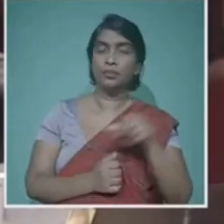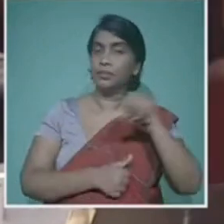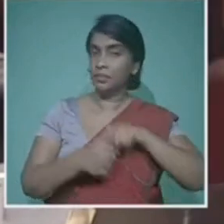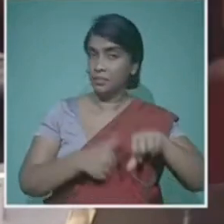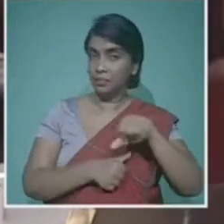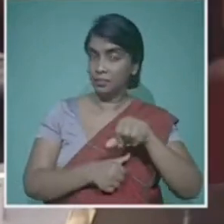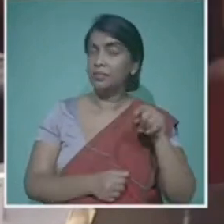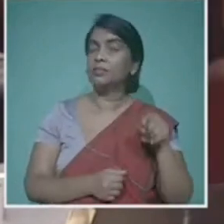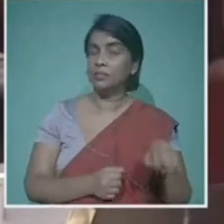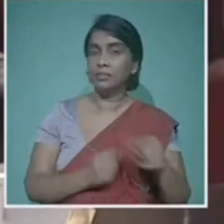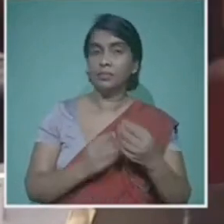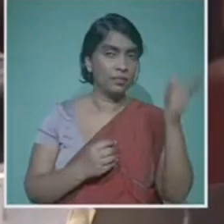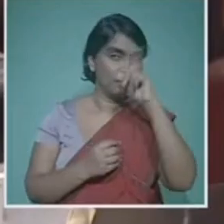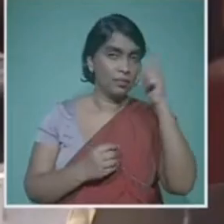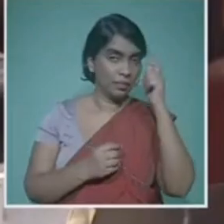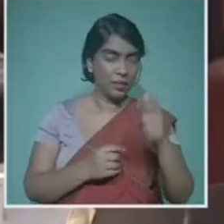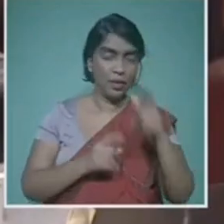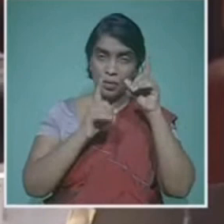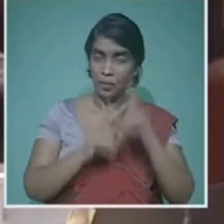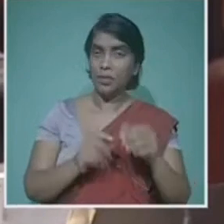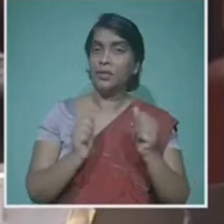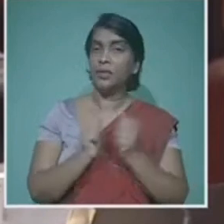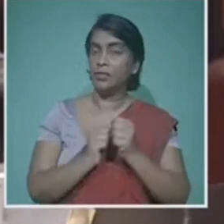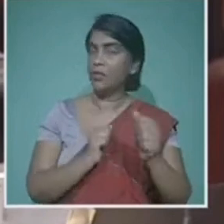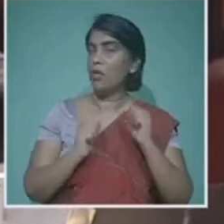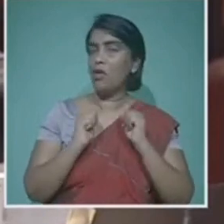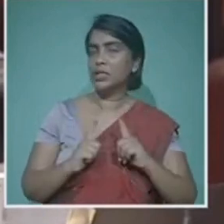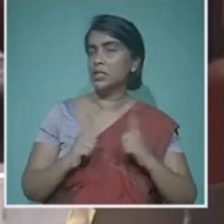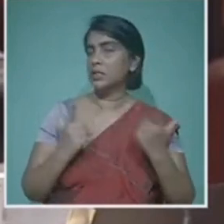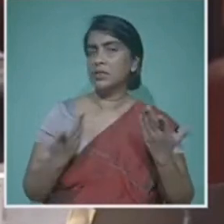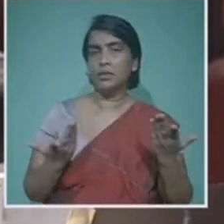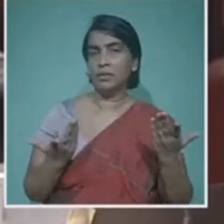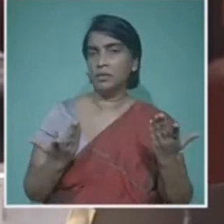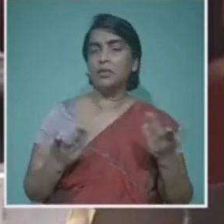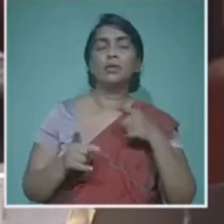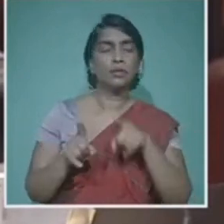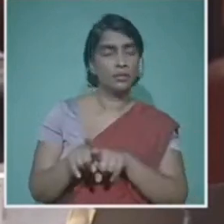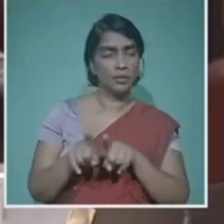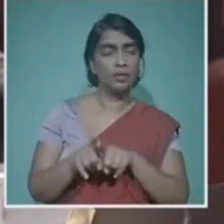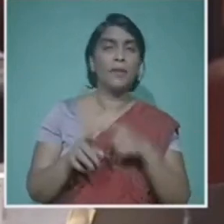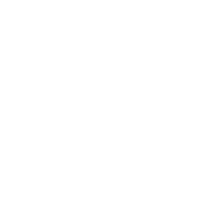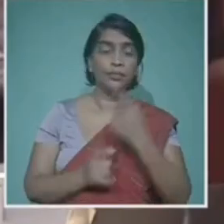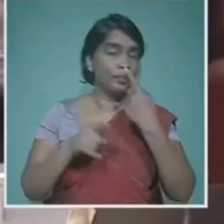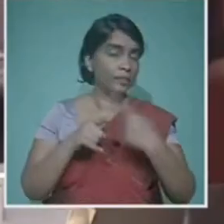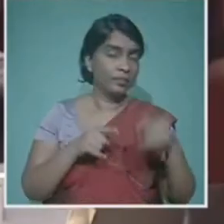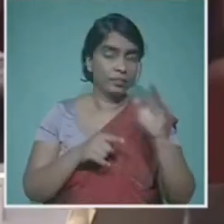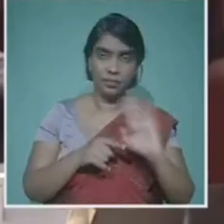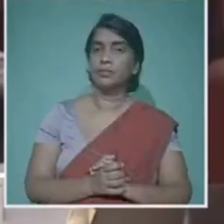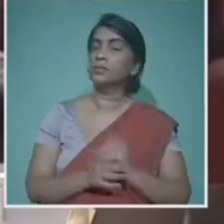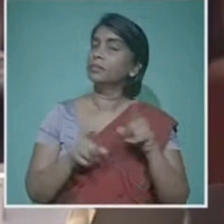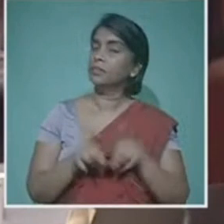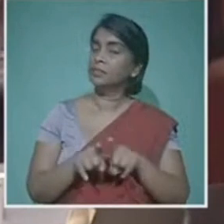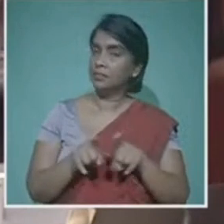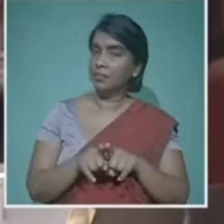இந்த பொருளாதாரத்தை வீழ்ச்சியில் அவர்கள் தங்களுடைய வாழ்க்கையை செலுத்த முடியும் என்ற கேள்வியை நான் உங்களிடம் கேட்டுக்கொள்ள விரும்புகின்றேன். பத்திரிகை